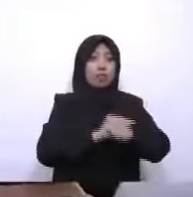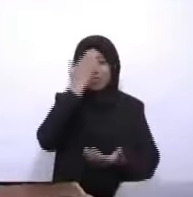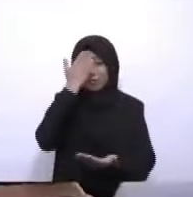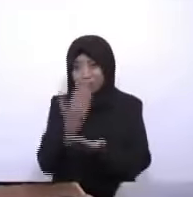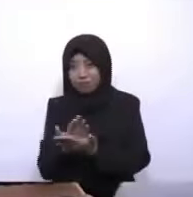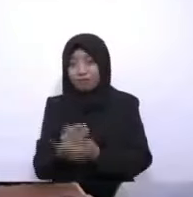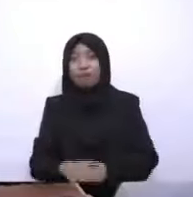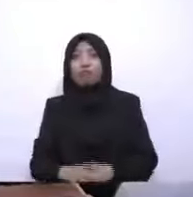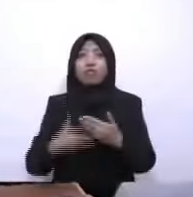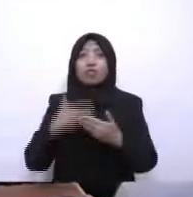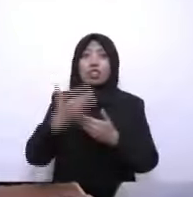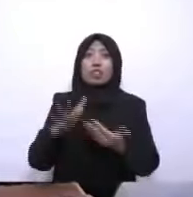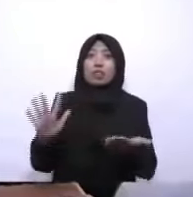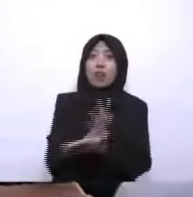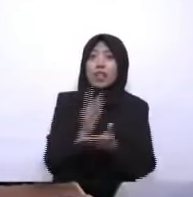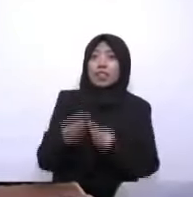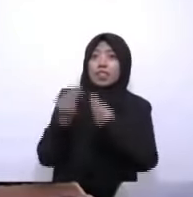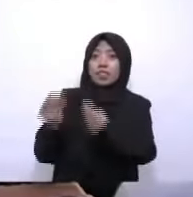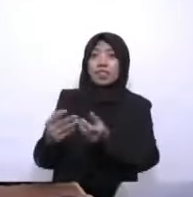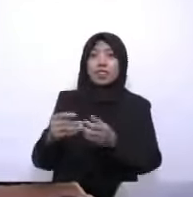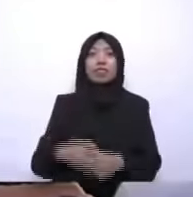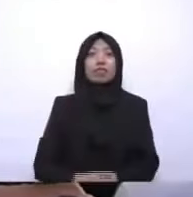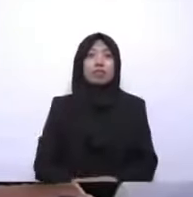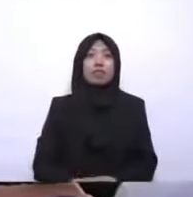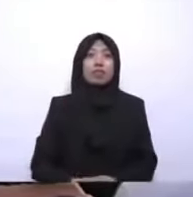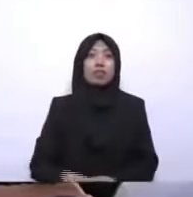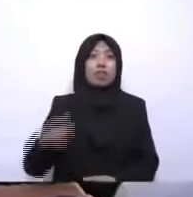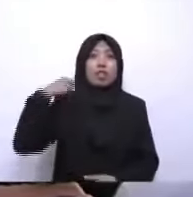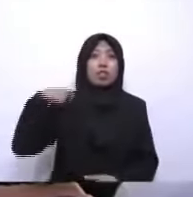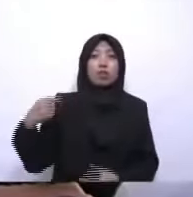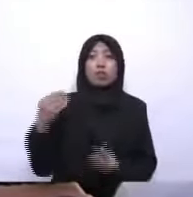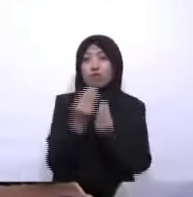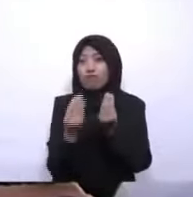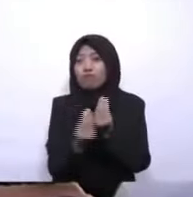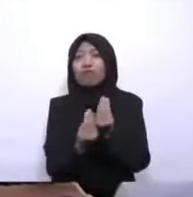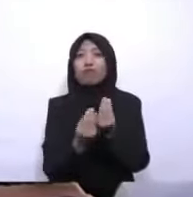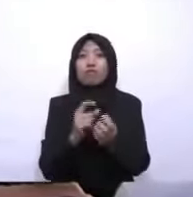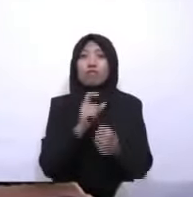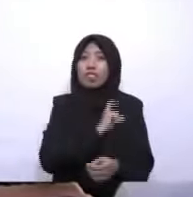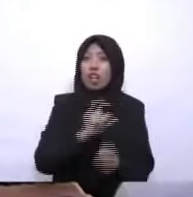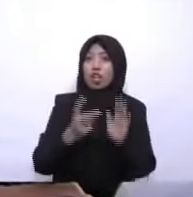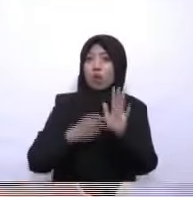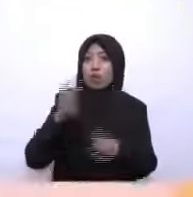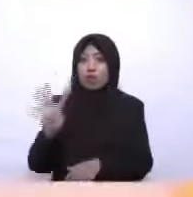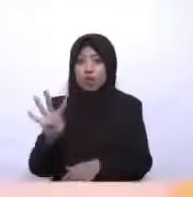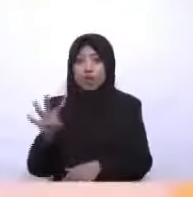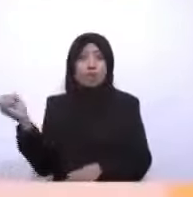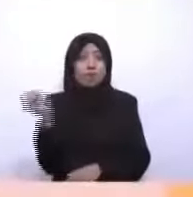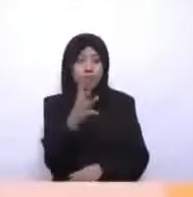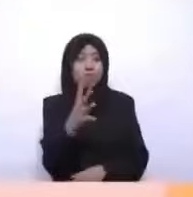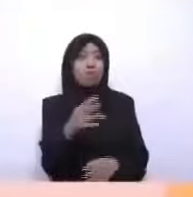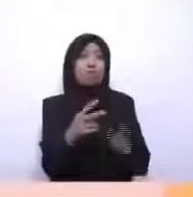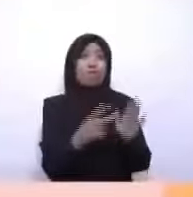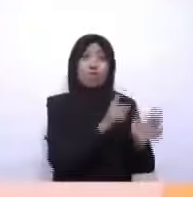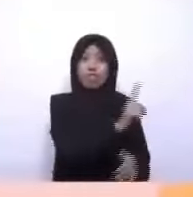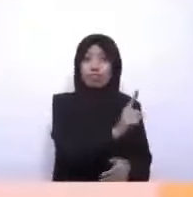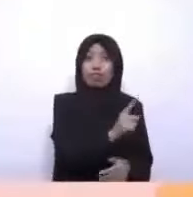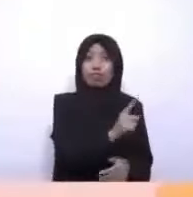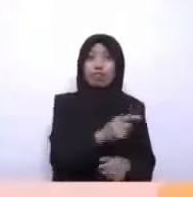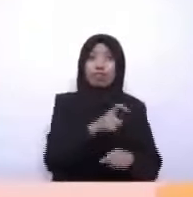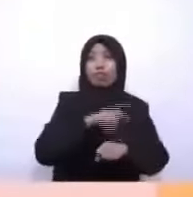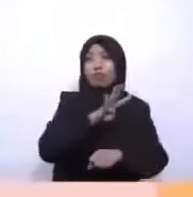kami berikan kesempatan untuk Cawagub nomor urut 4 menanggapi jawaban Cawagub nomor urut 1 dalam waktu 45 detik dimulai